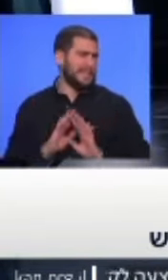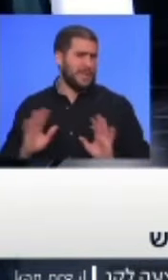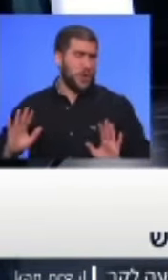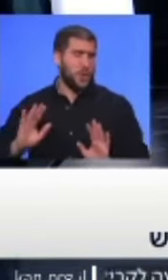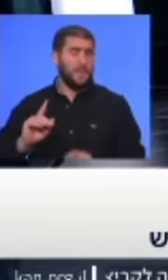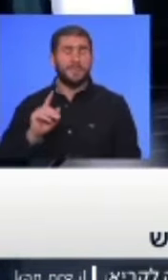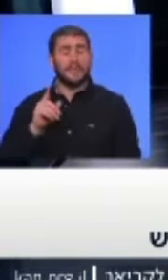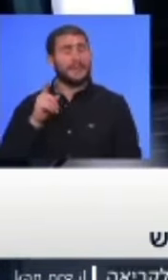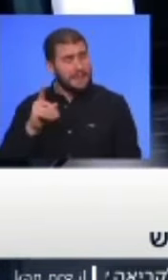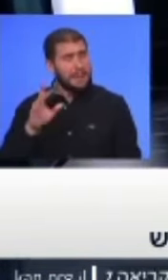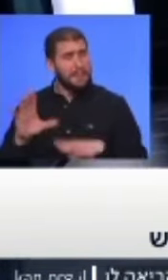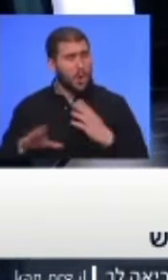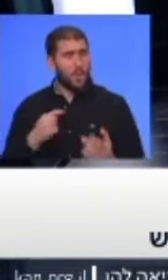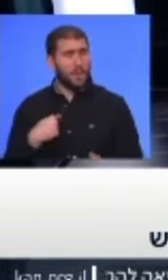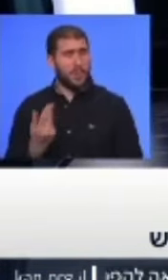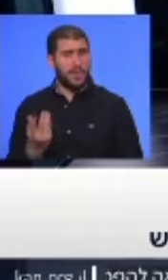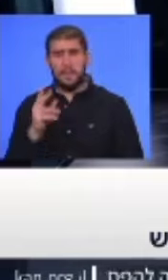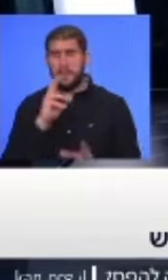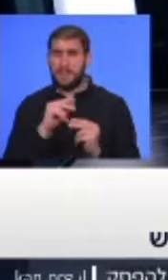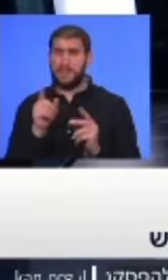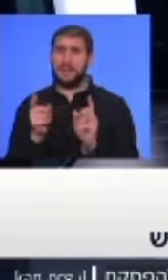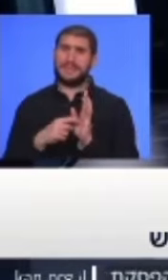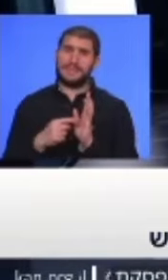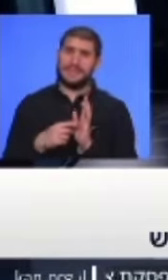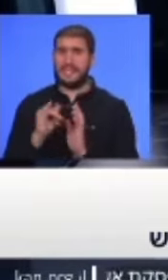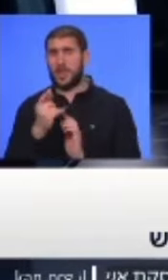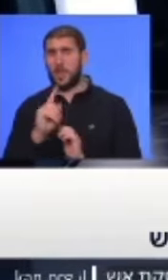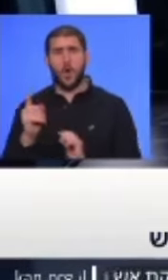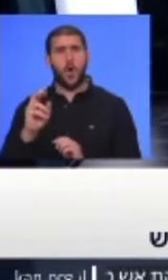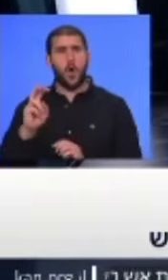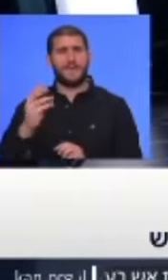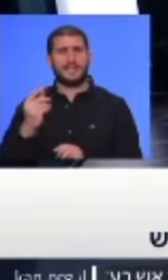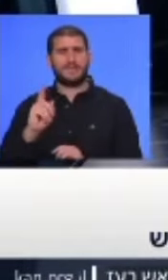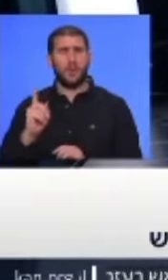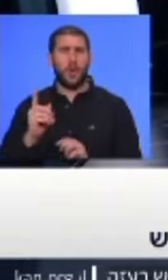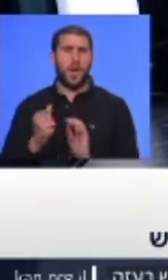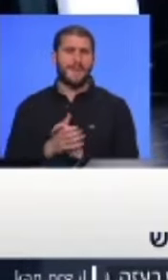זה מקומם, אבל מדברים בעילת... עופר כסיף הוא לא חבר ולא אח, מסתבר.